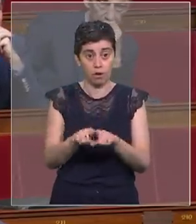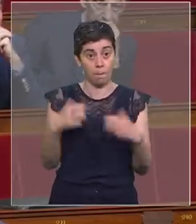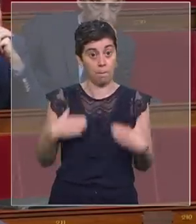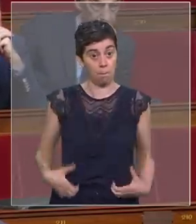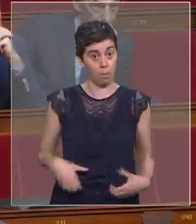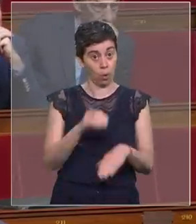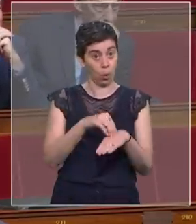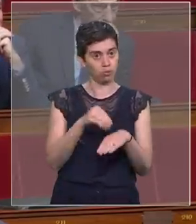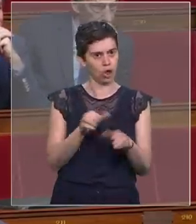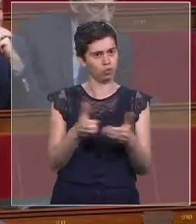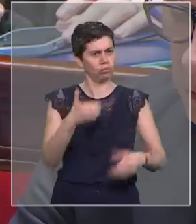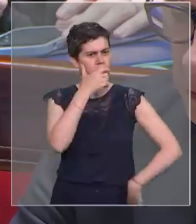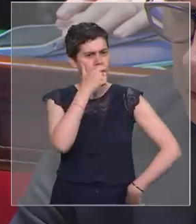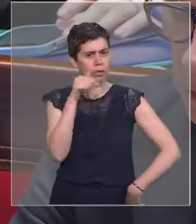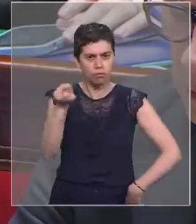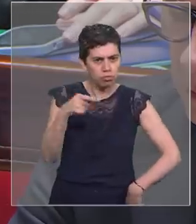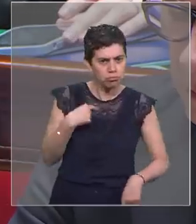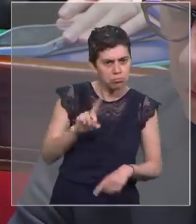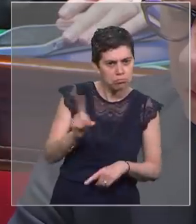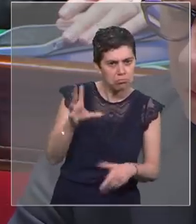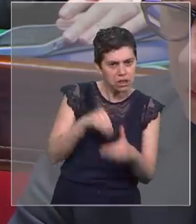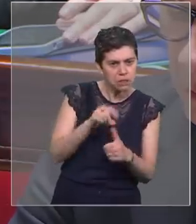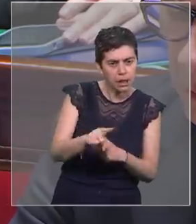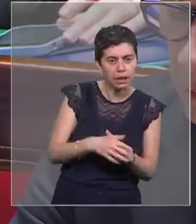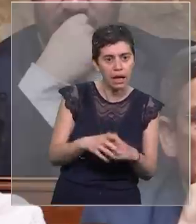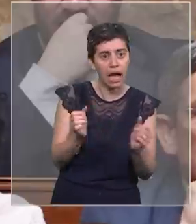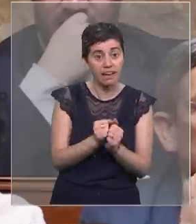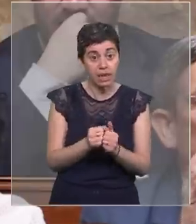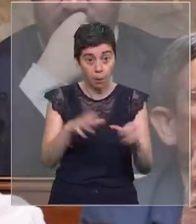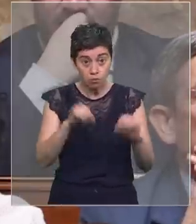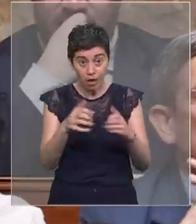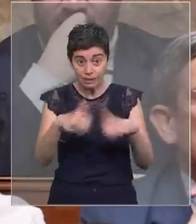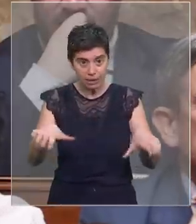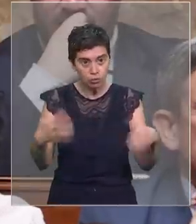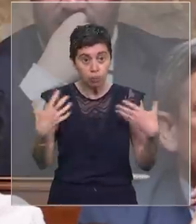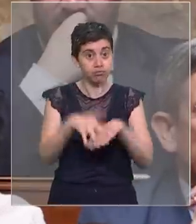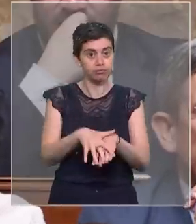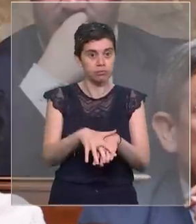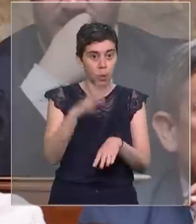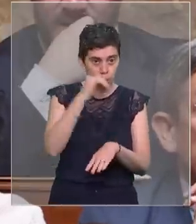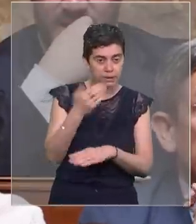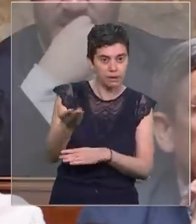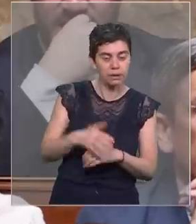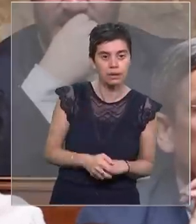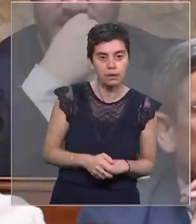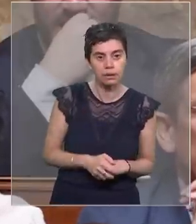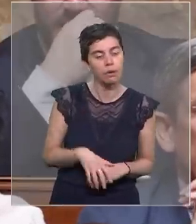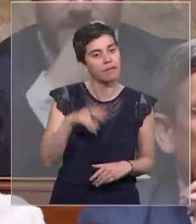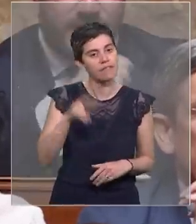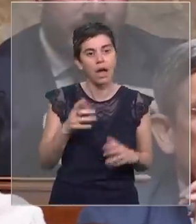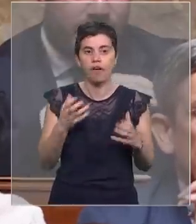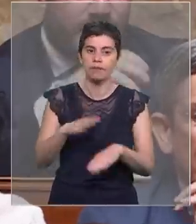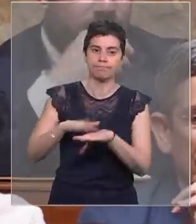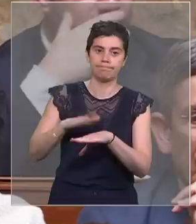Conseil constitutionnel, ce que vous n'êtes pas, en effaçant la séparation des pouvoirs. Je voulais solennellement, Madame la Première ministre, vous